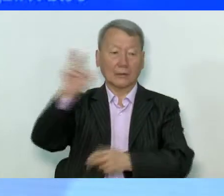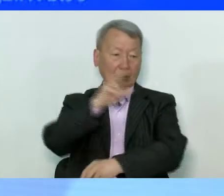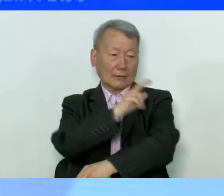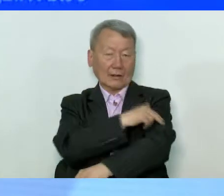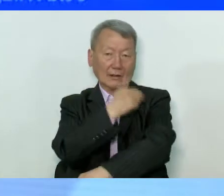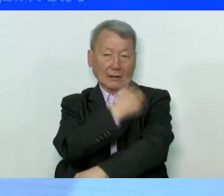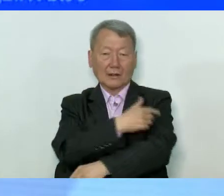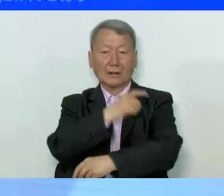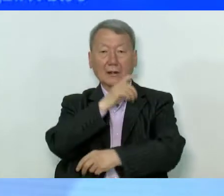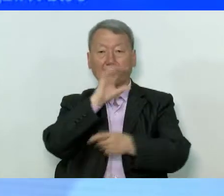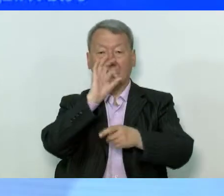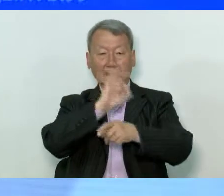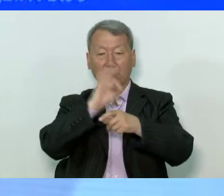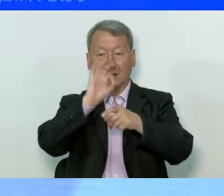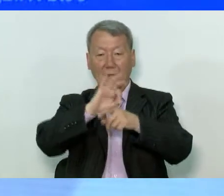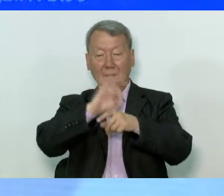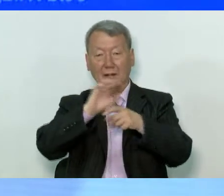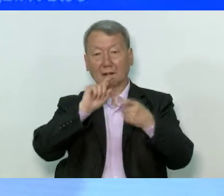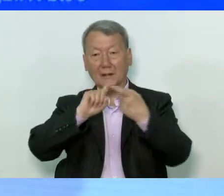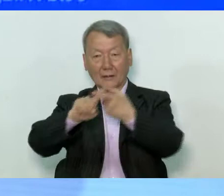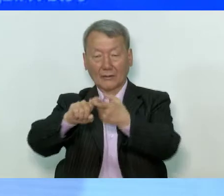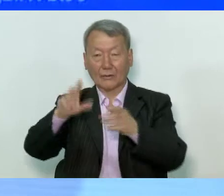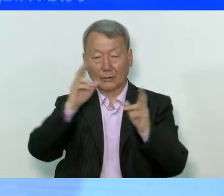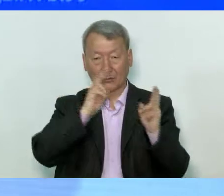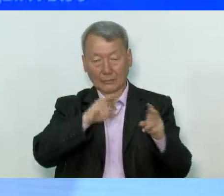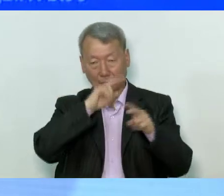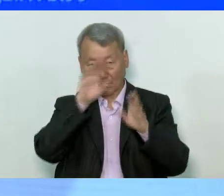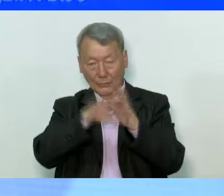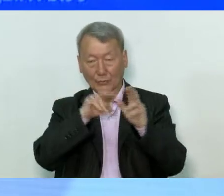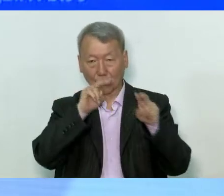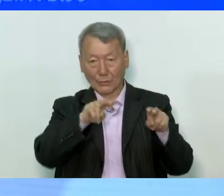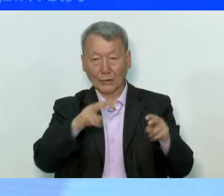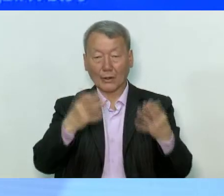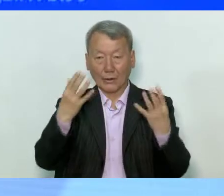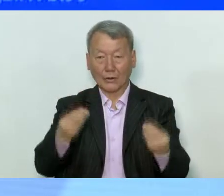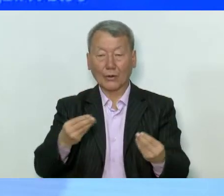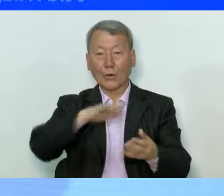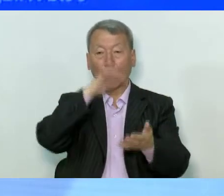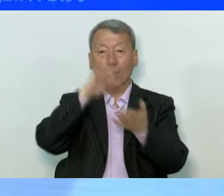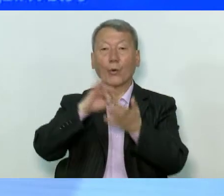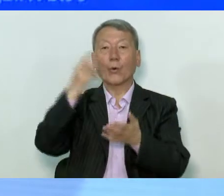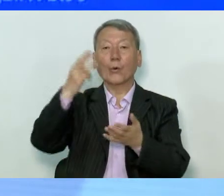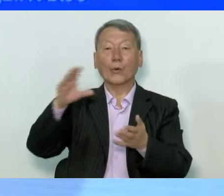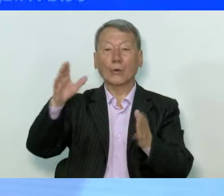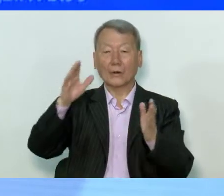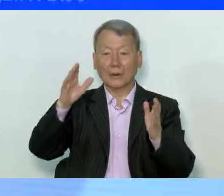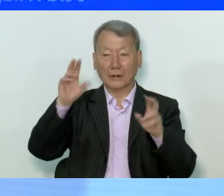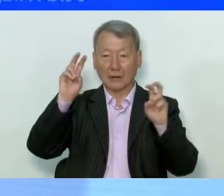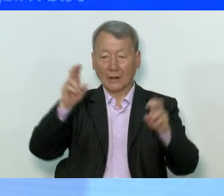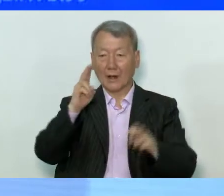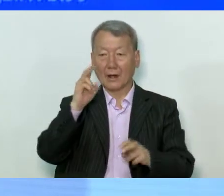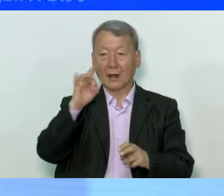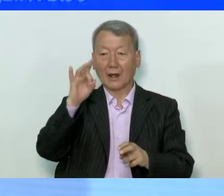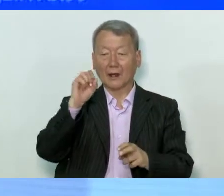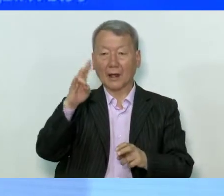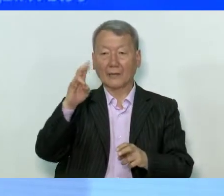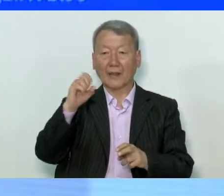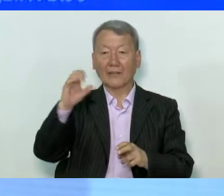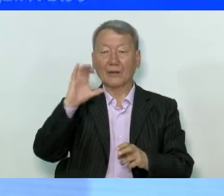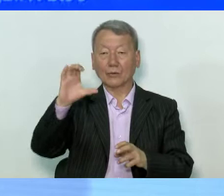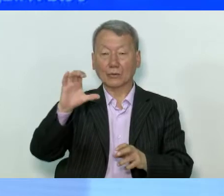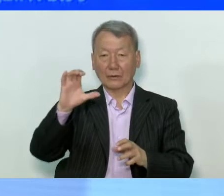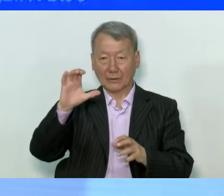санитардык эпидемиологиялык абал бир аз туруктуу. Бүгүнкү күнгө карата Ош шаары боюнча коронавирус